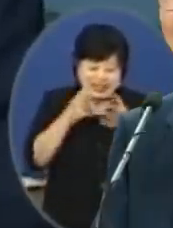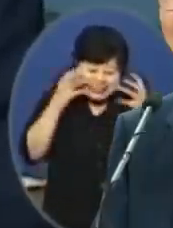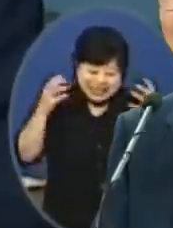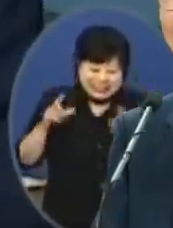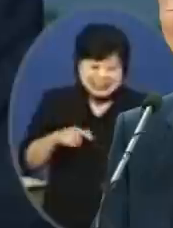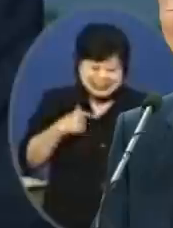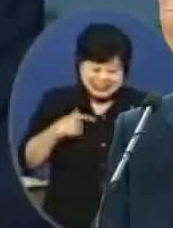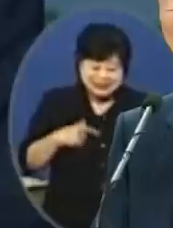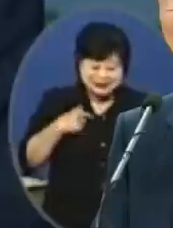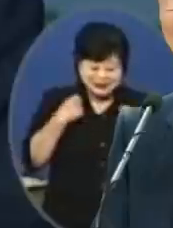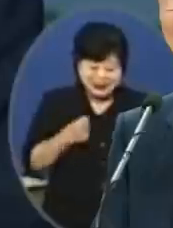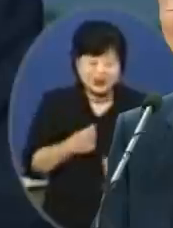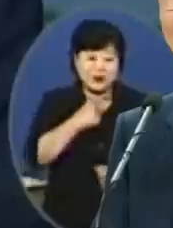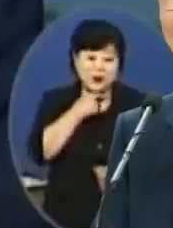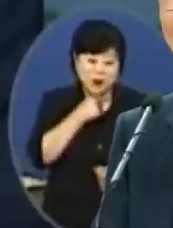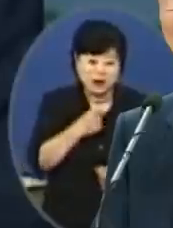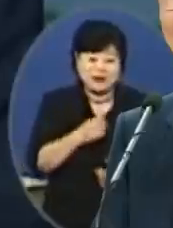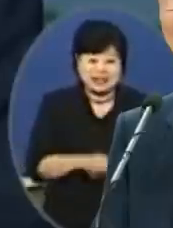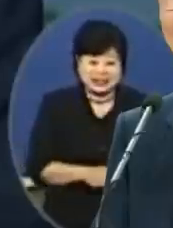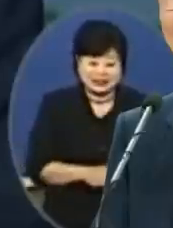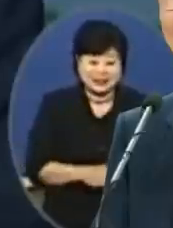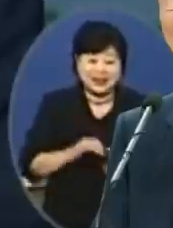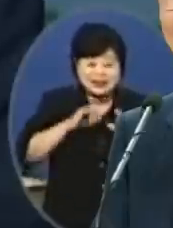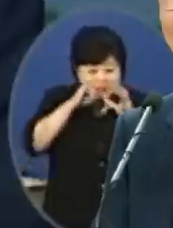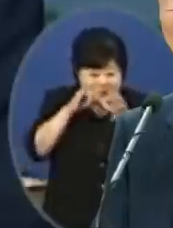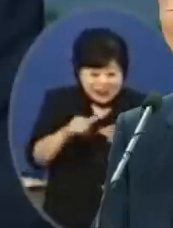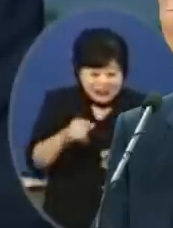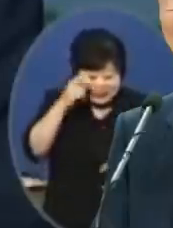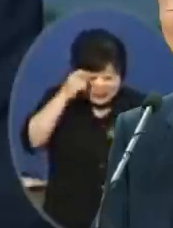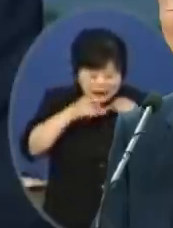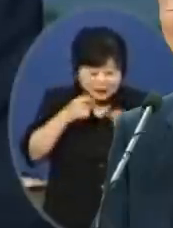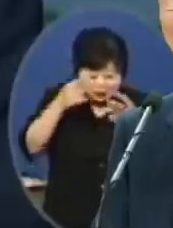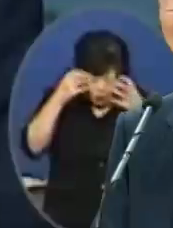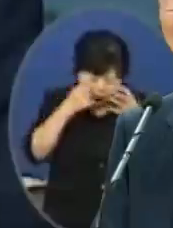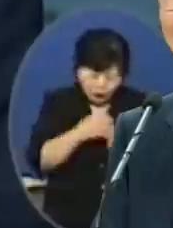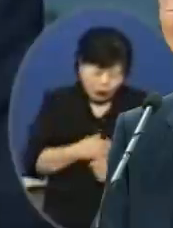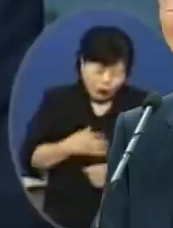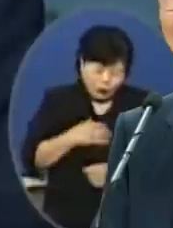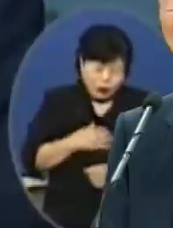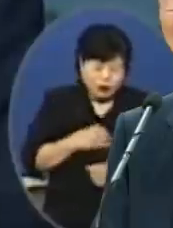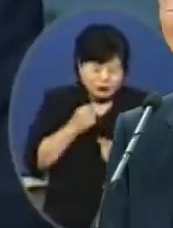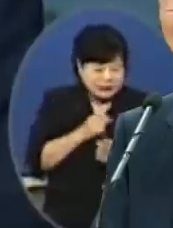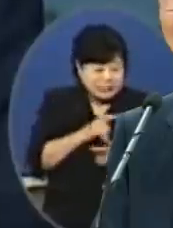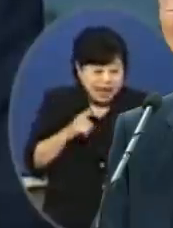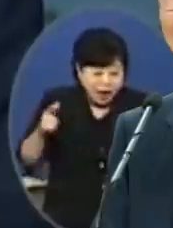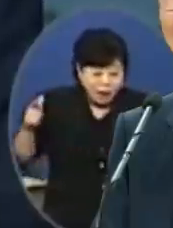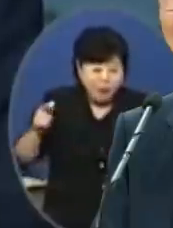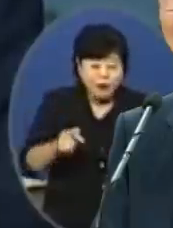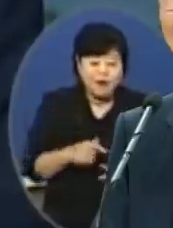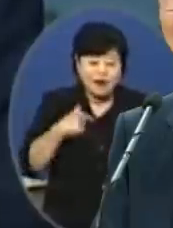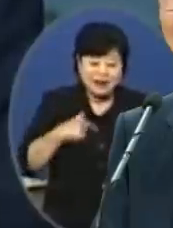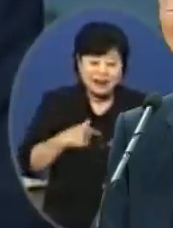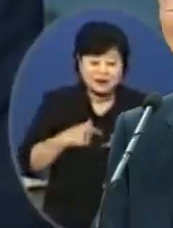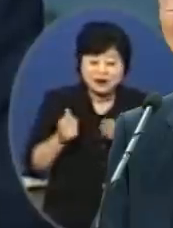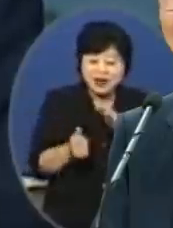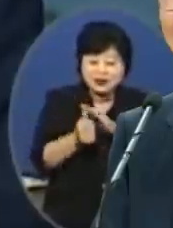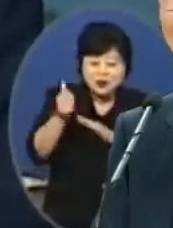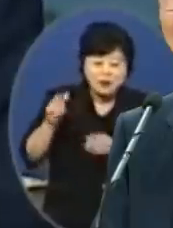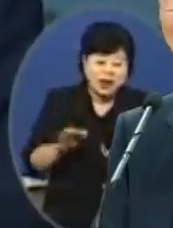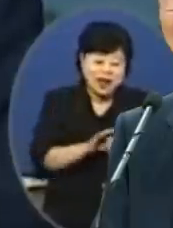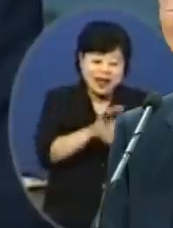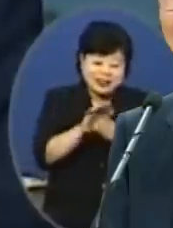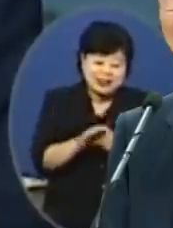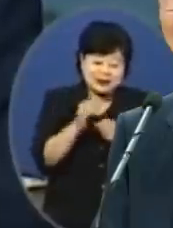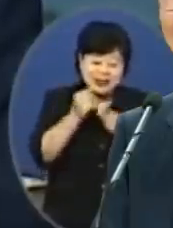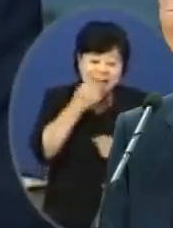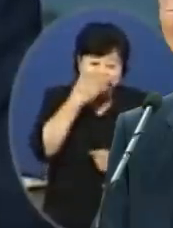가지고 살게 하기를 원하시는 것입니다. 이 세상에 슬픔과 고통과 괴로움에 살지 않냐고 기쁨과 소망과 사랑 가운데